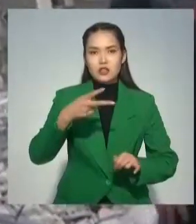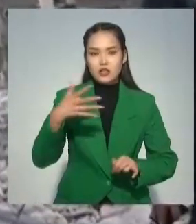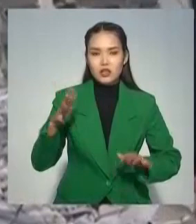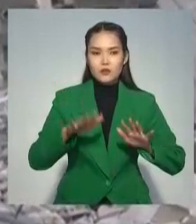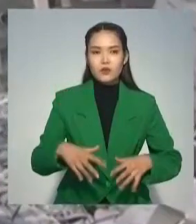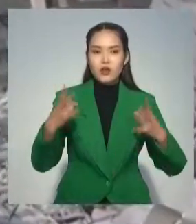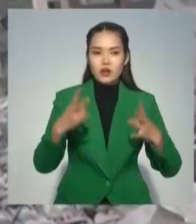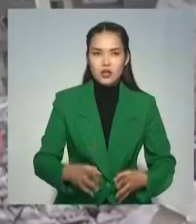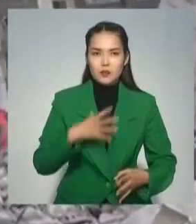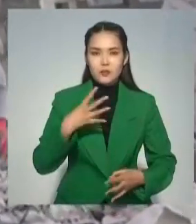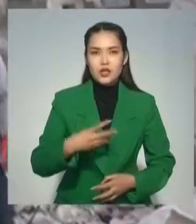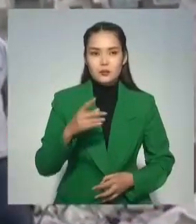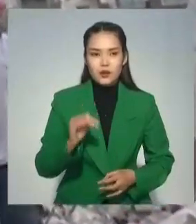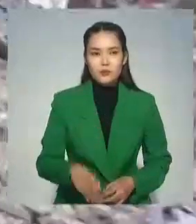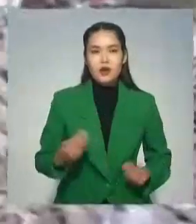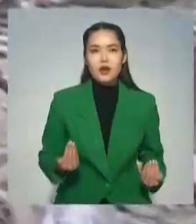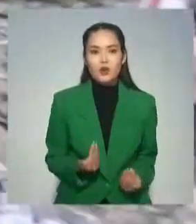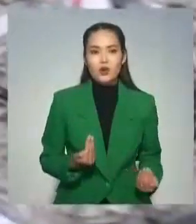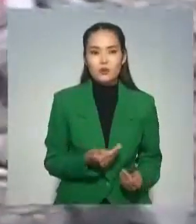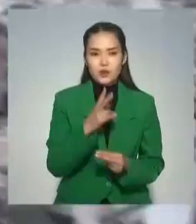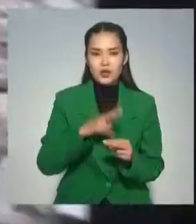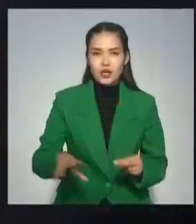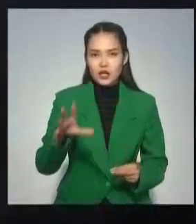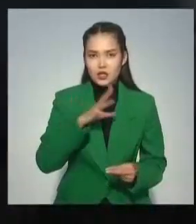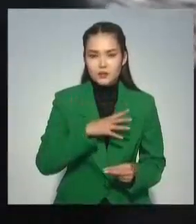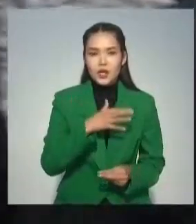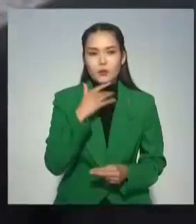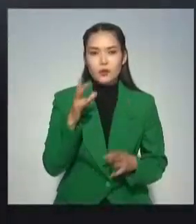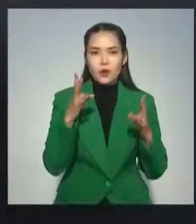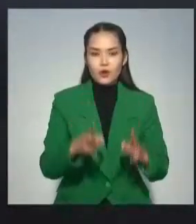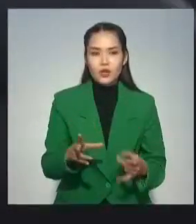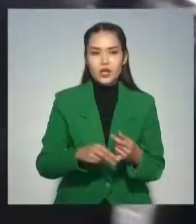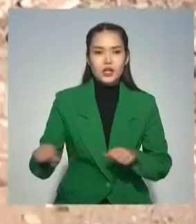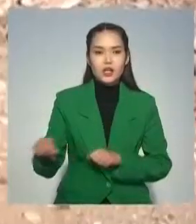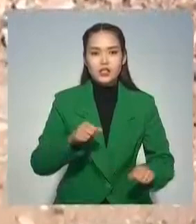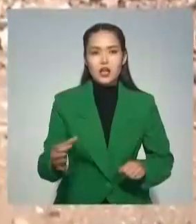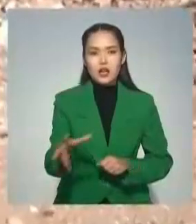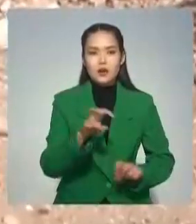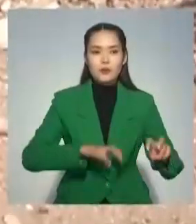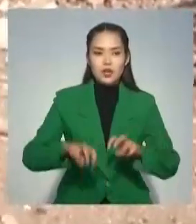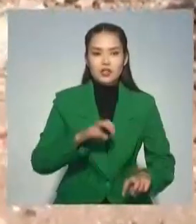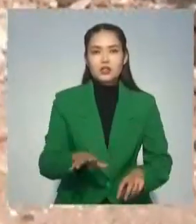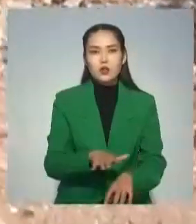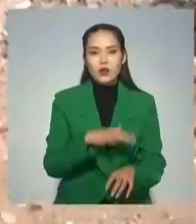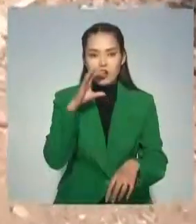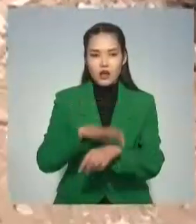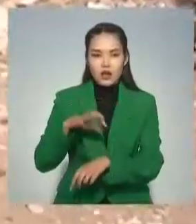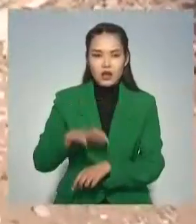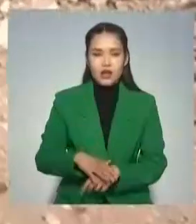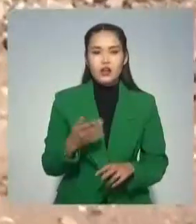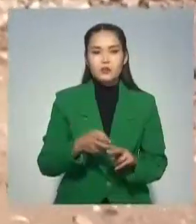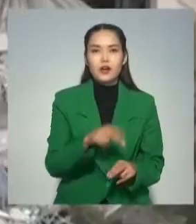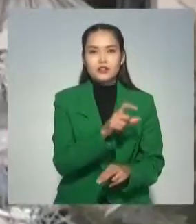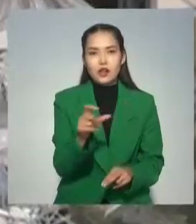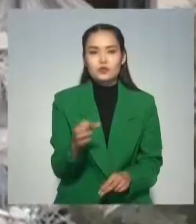жер сілкініс 41 мыңнан аса адамның өмірін қиды. Түркияның зілзаладан зардап шеккен аймақтарының көпшілігінде іздеу құтқару жұмыстары аяқталған. Тек Қахарман, Мараш